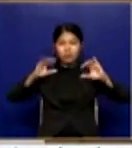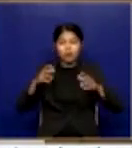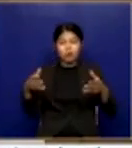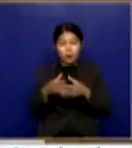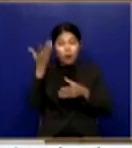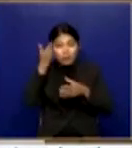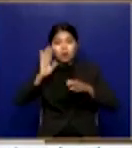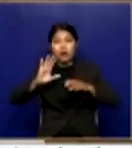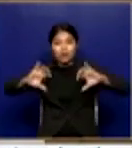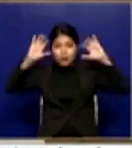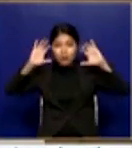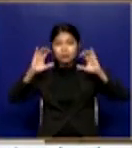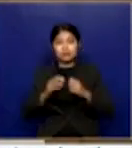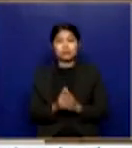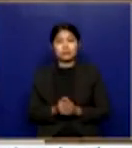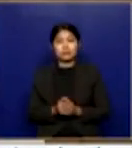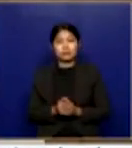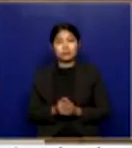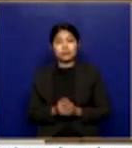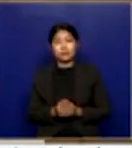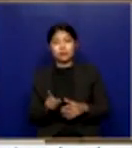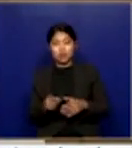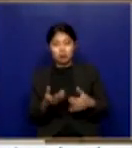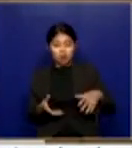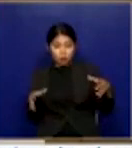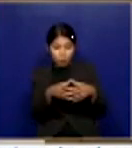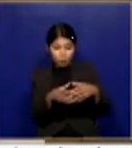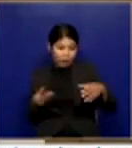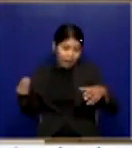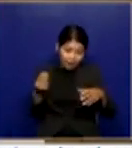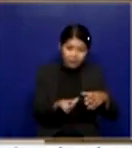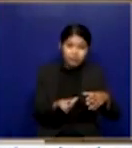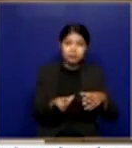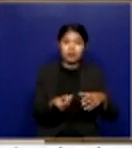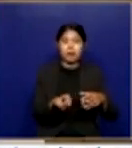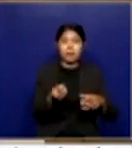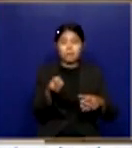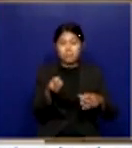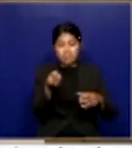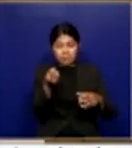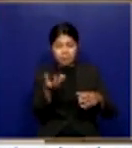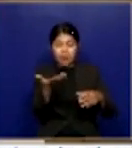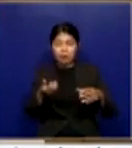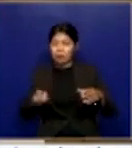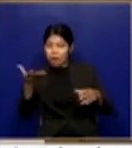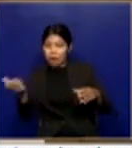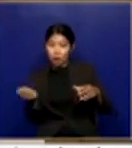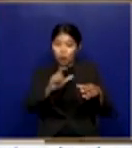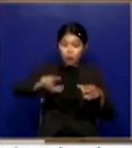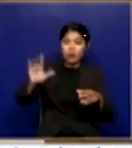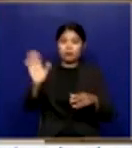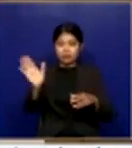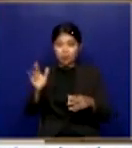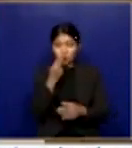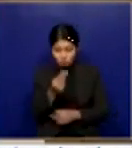นะเราไม่สามารถจะให้กับกลุ่มใดกลุ่มเล็งมากกว่าตาลน้อยกว่ากันได้ก็ต้องมีหน้าตามากับ